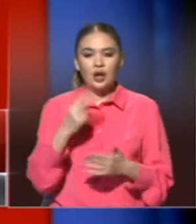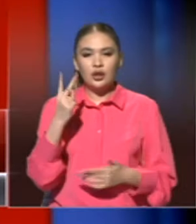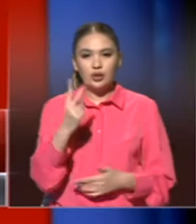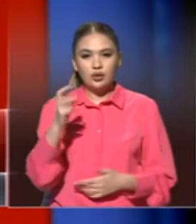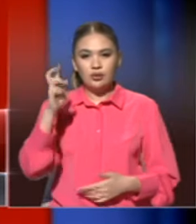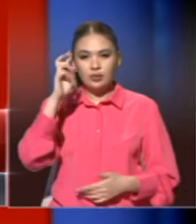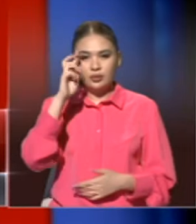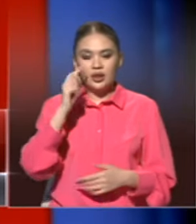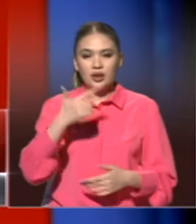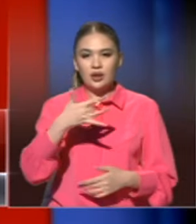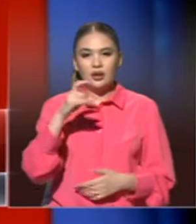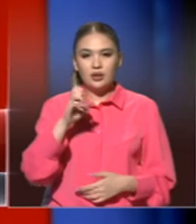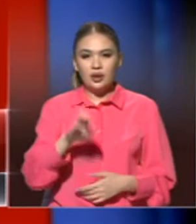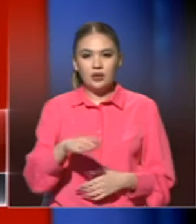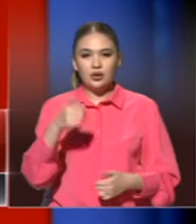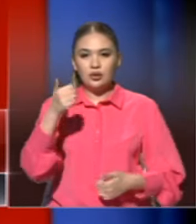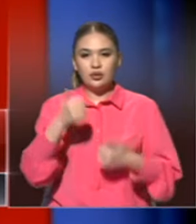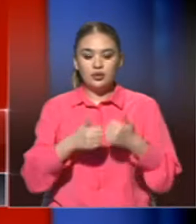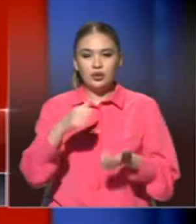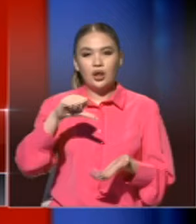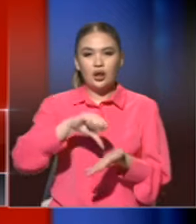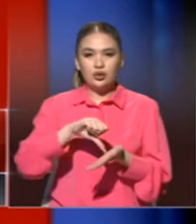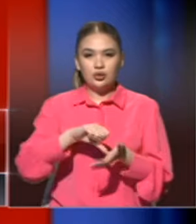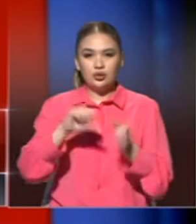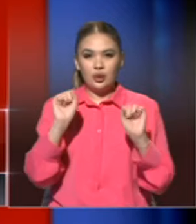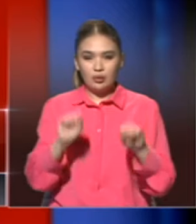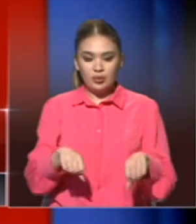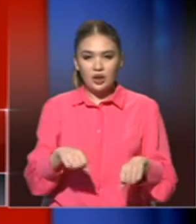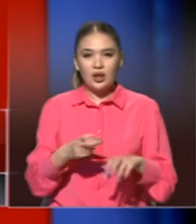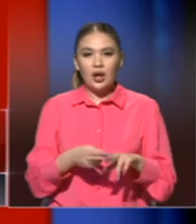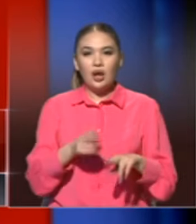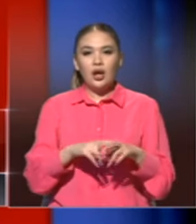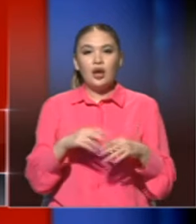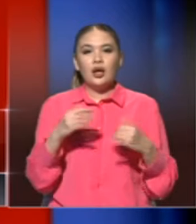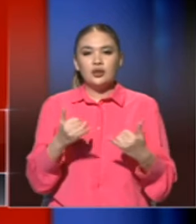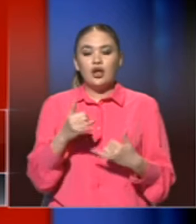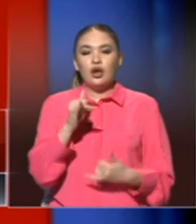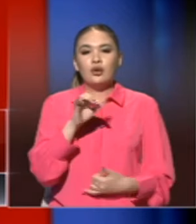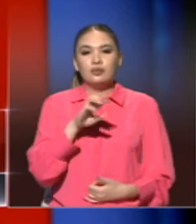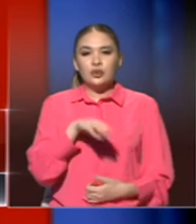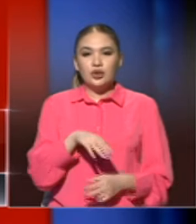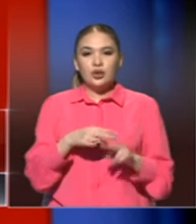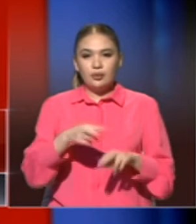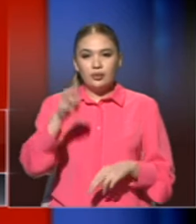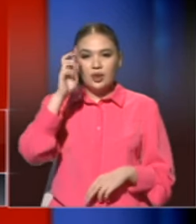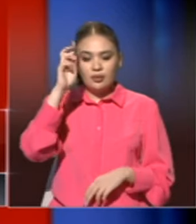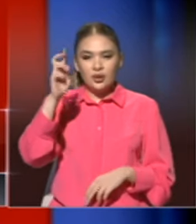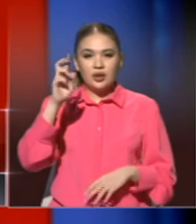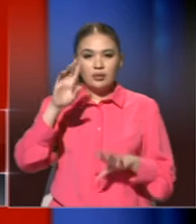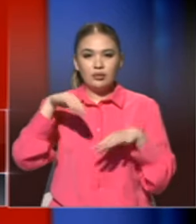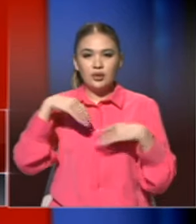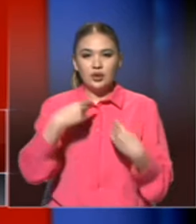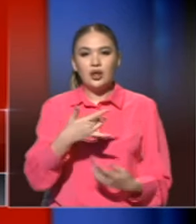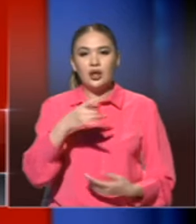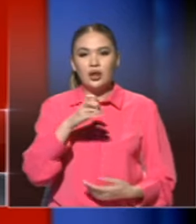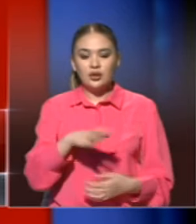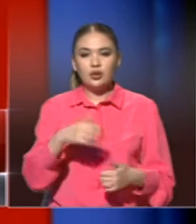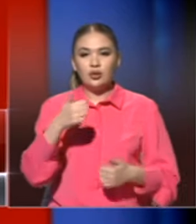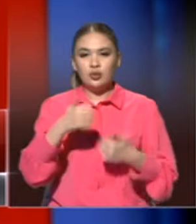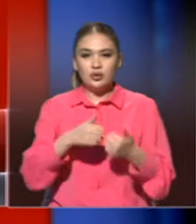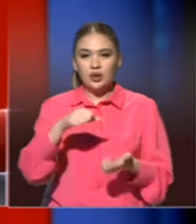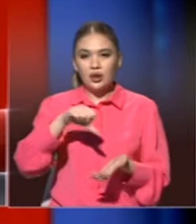беру грантының конкурсына қатысуға мүмкіндік береді. Осы өтіп жатқан ұлттық бірыңғай тестілеу сол мемлекеттік білім беру грантының конкурсына қатысуға,